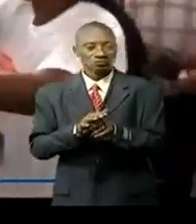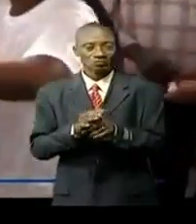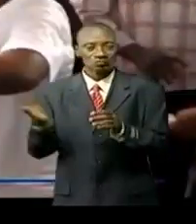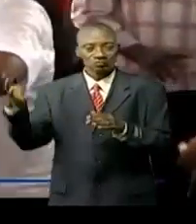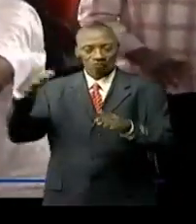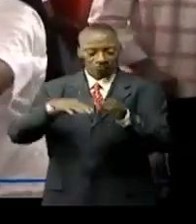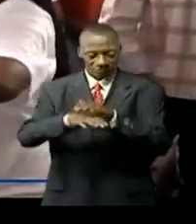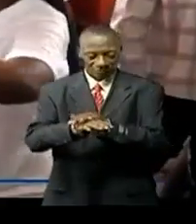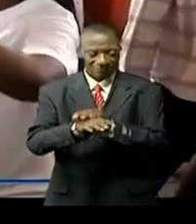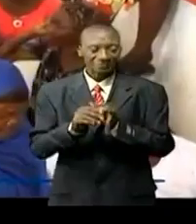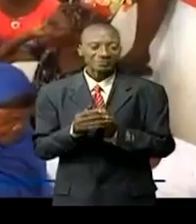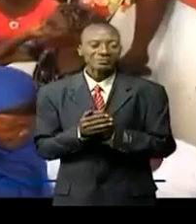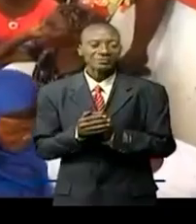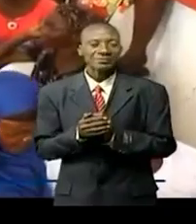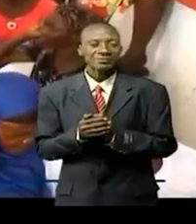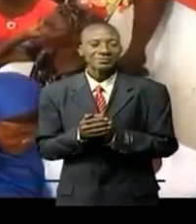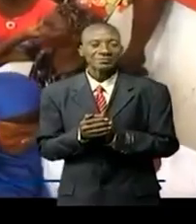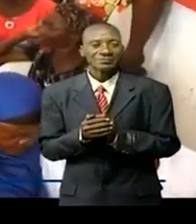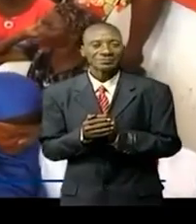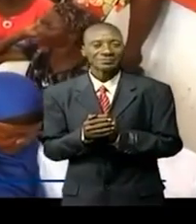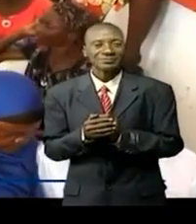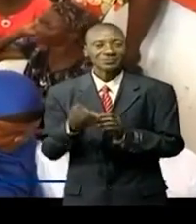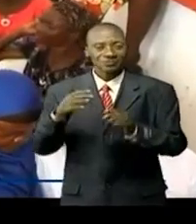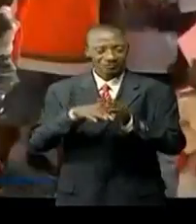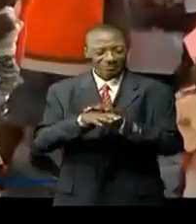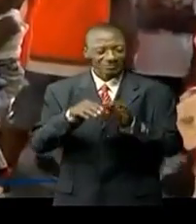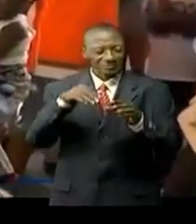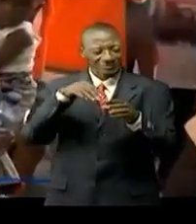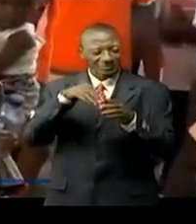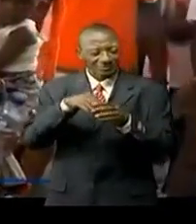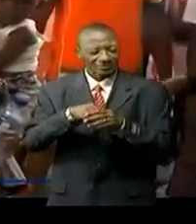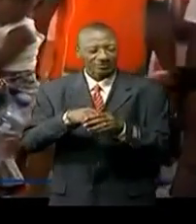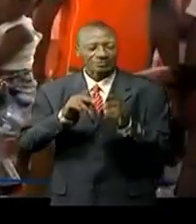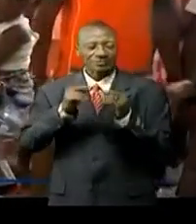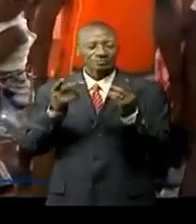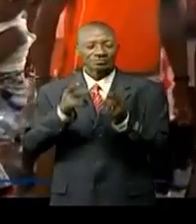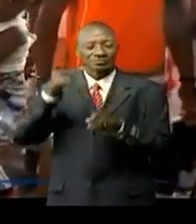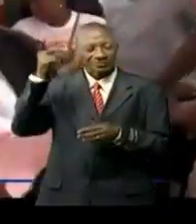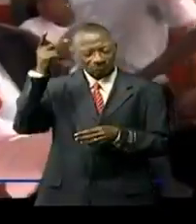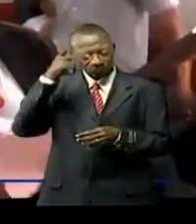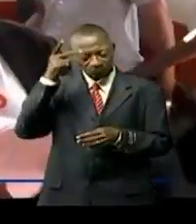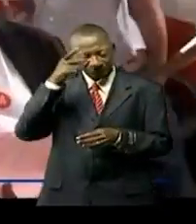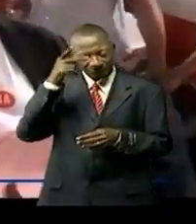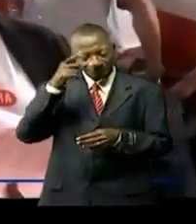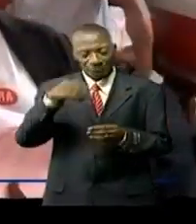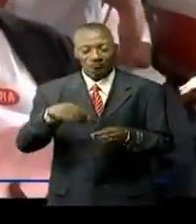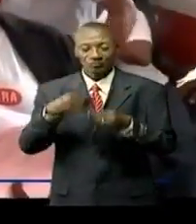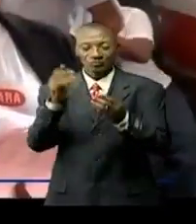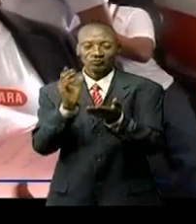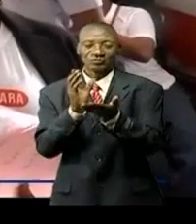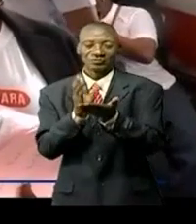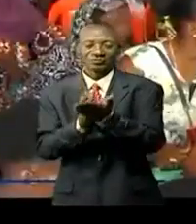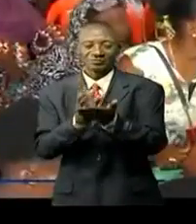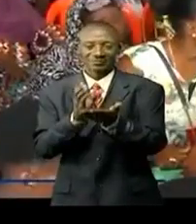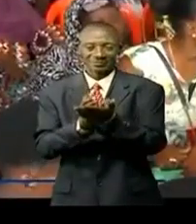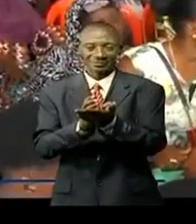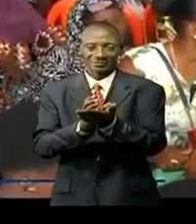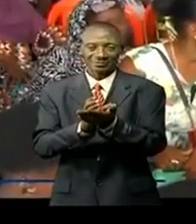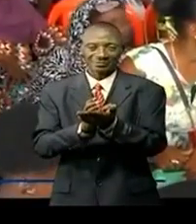présidé l'adhésion des plus de 1000 personnes qui ont reçu leur carte biométrique de membre. Vous savez, l'UNC, c'est un parti qui